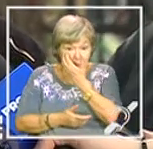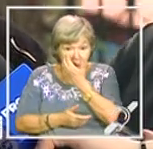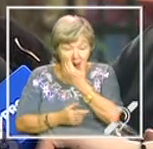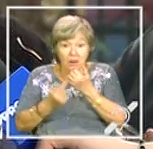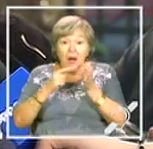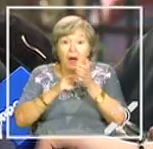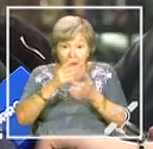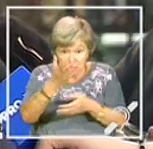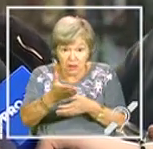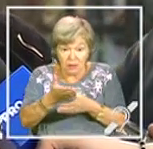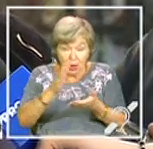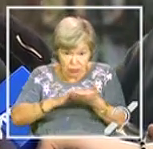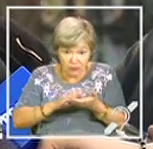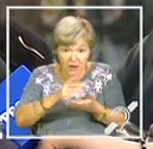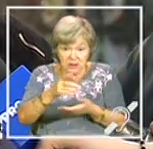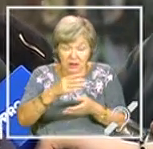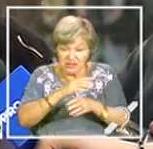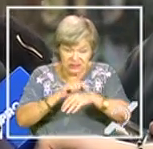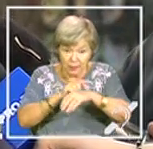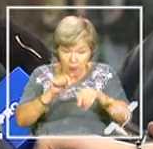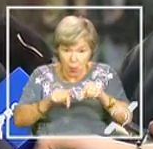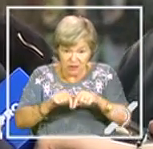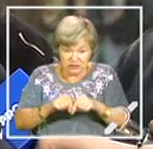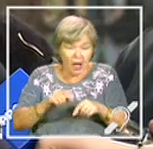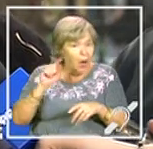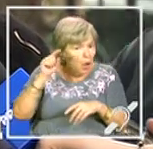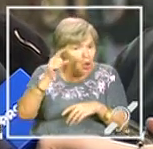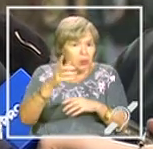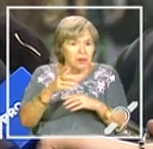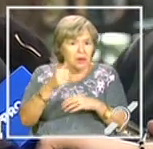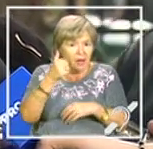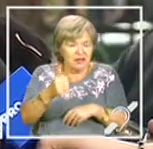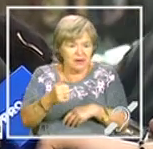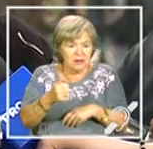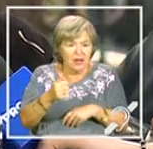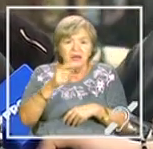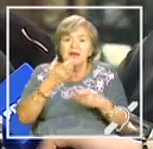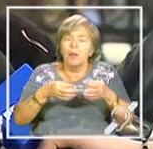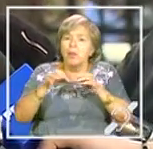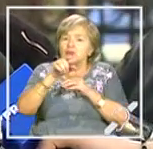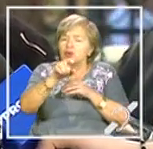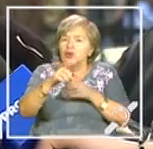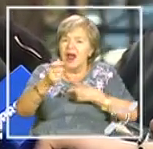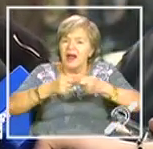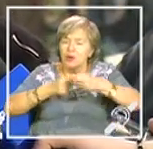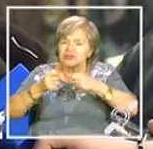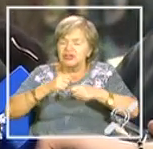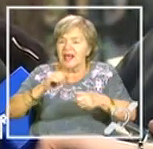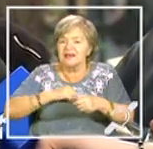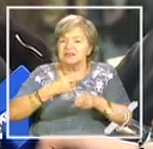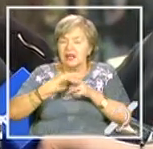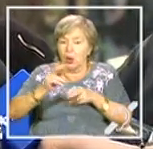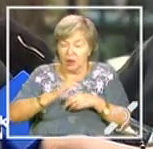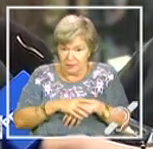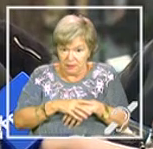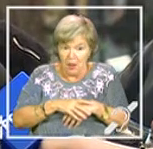și s-a dovedit în această perioadă lungă de timp că felul meu de a negocia a fost unul corect. Lângă faptul că